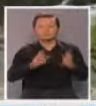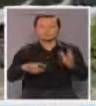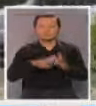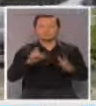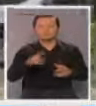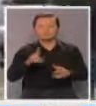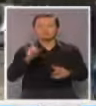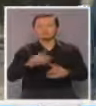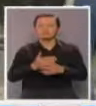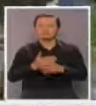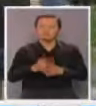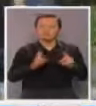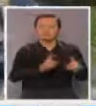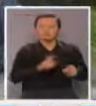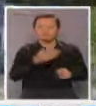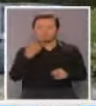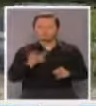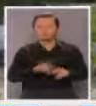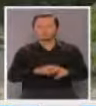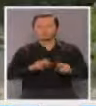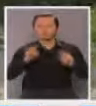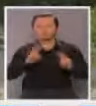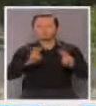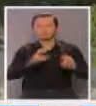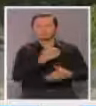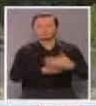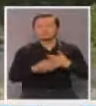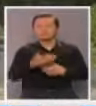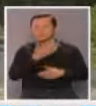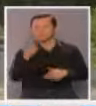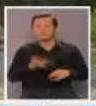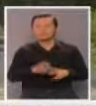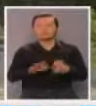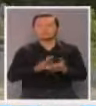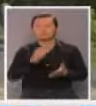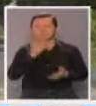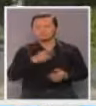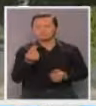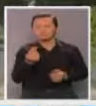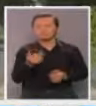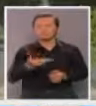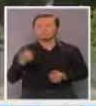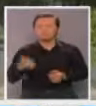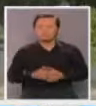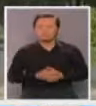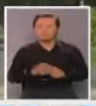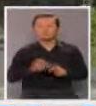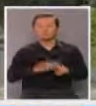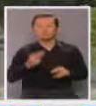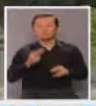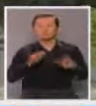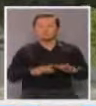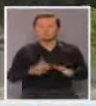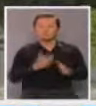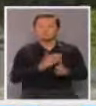кондукторы даже не предлагают сесть. Нет специально отведенных мест для инвалидов. Сразу спрашивают деньги за проезд. Попросишь место,